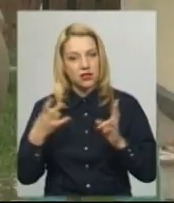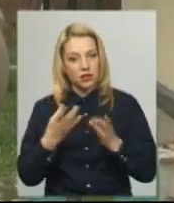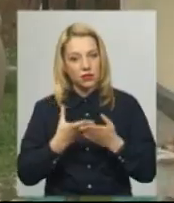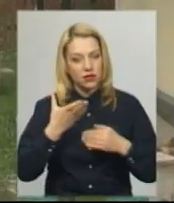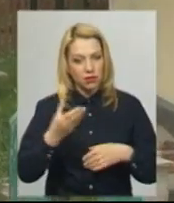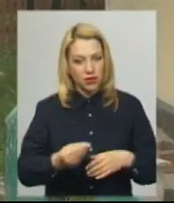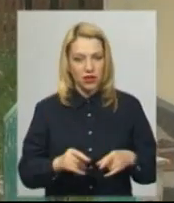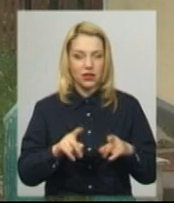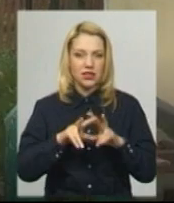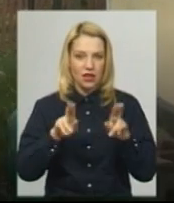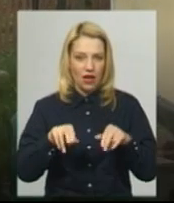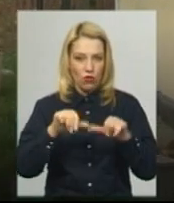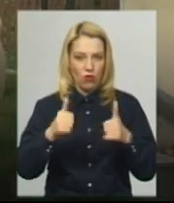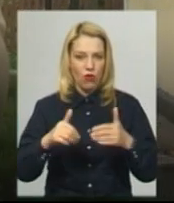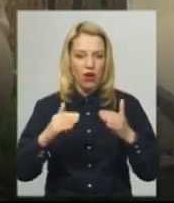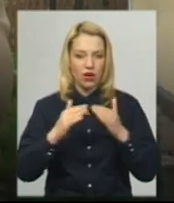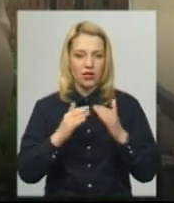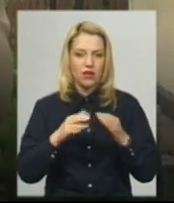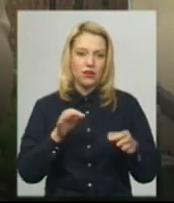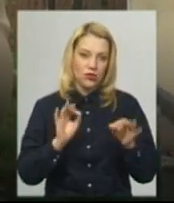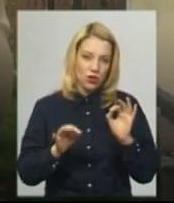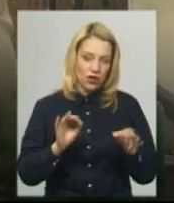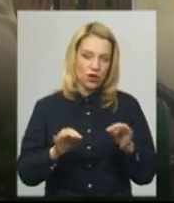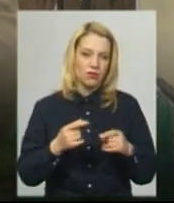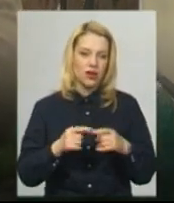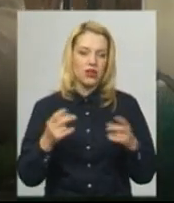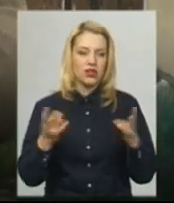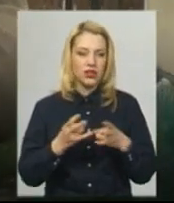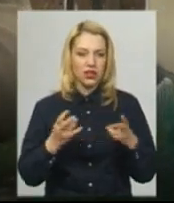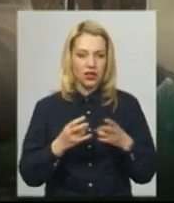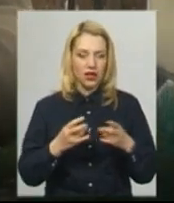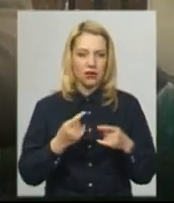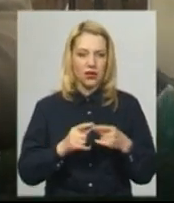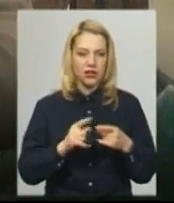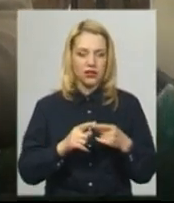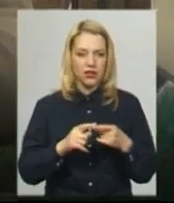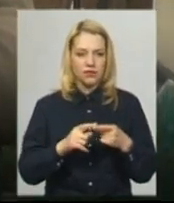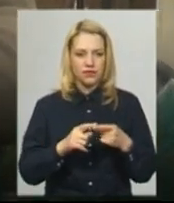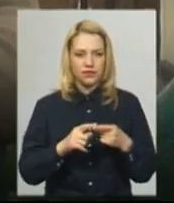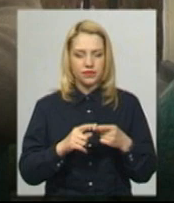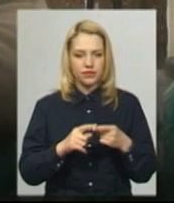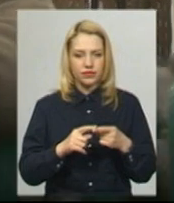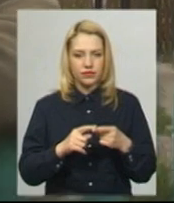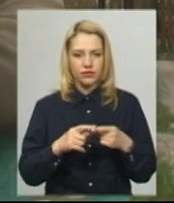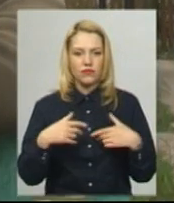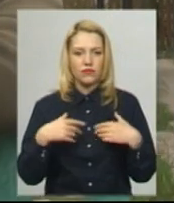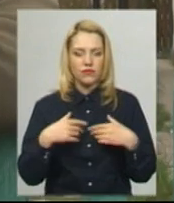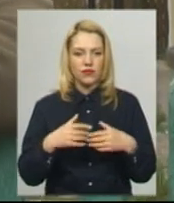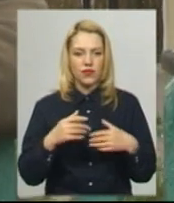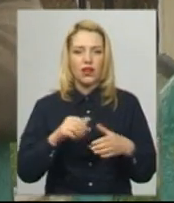каже так. Нормально, але трошки людно, треба такі кіпіш піднімати, зато, слава Богу, всі ми здорові,